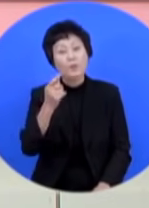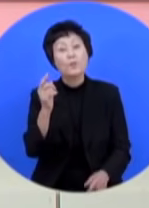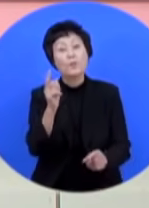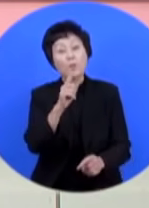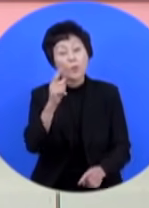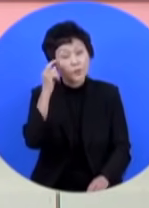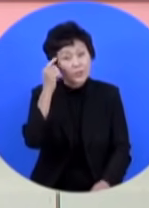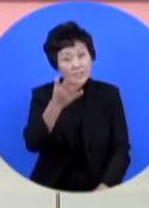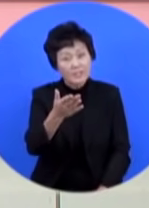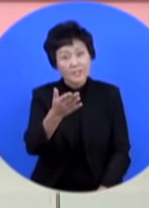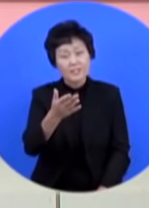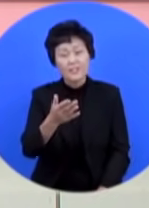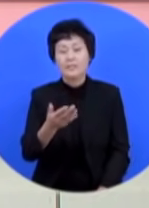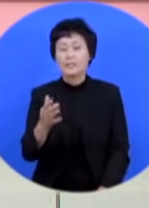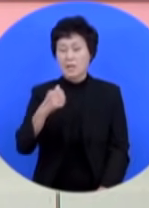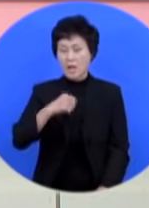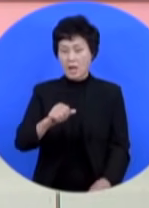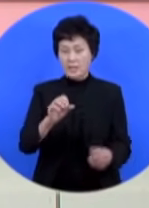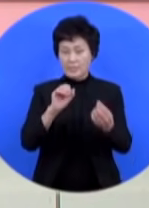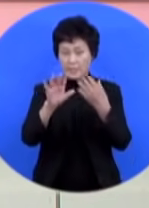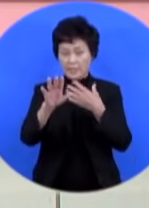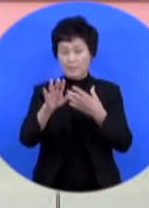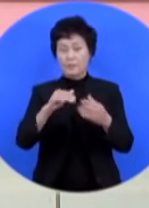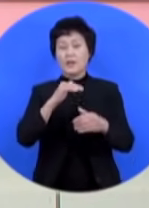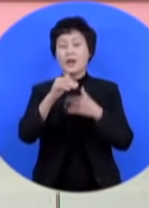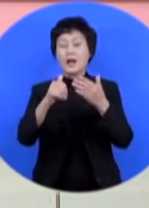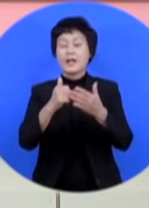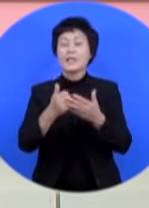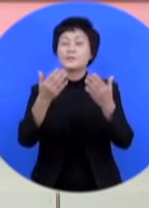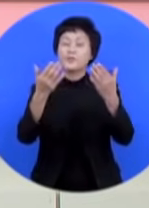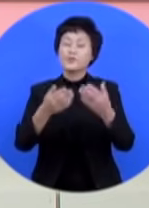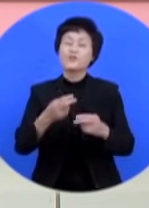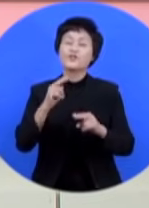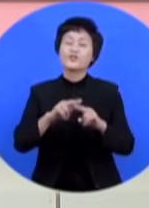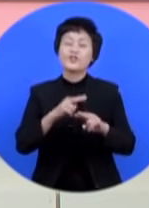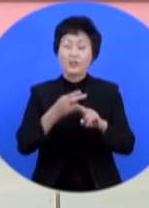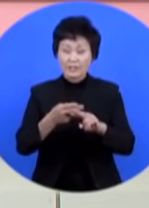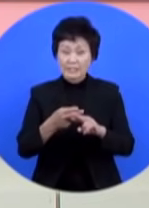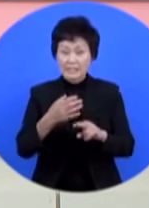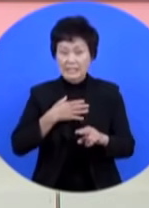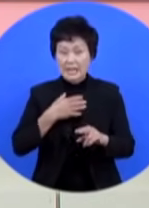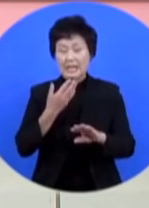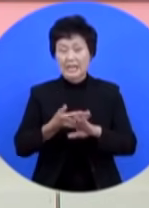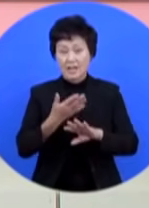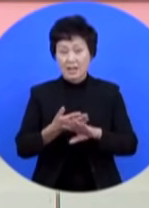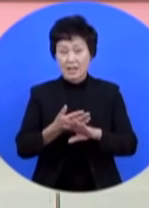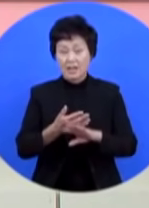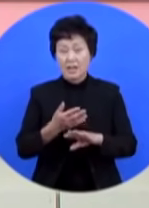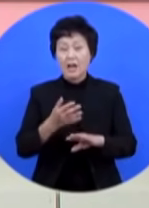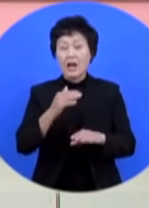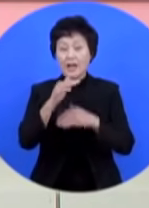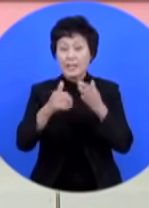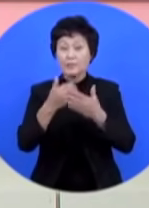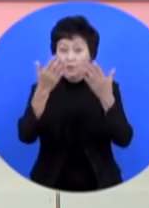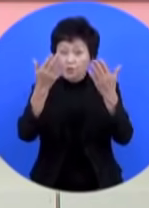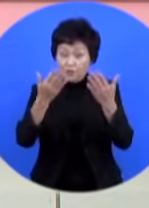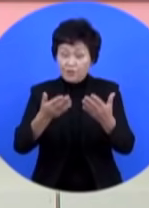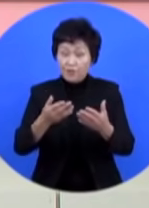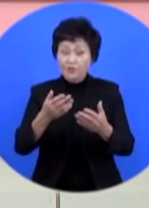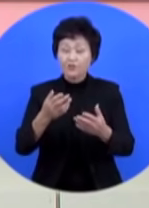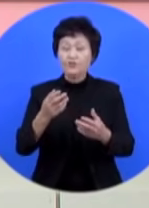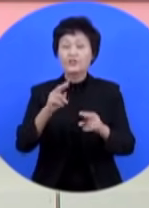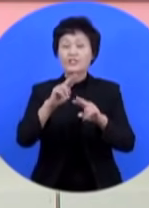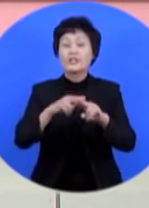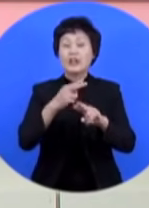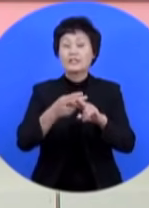은사가 다른 쪽이니까 하나님께 주신 그 은사를 가지고 하나님 영광 위하여 살다가 인생의